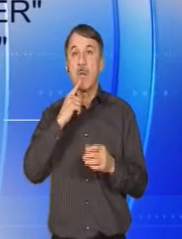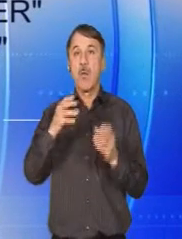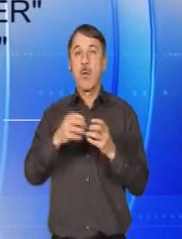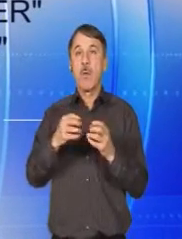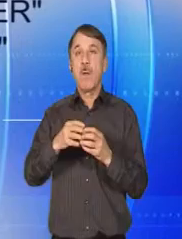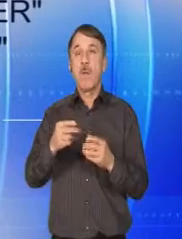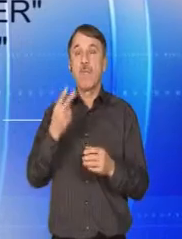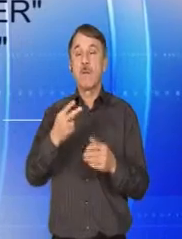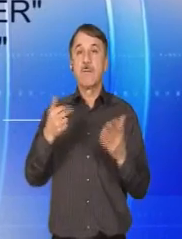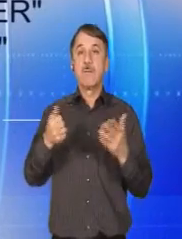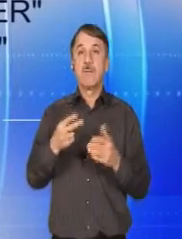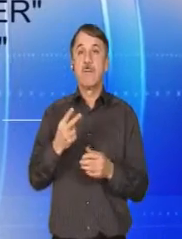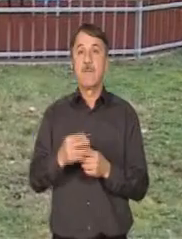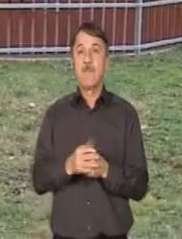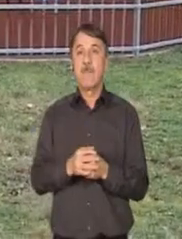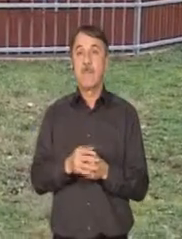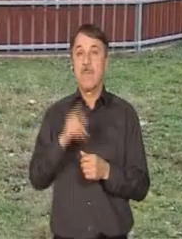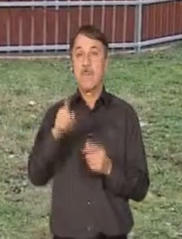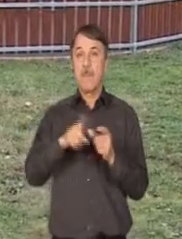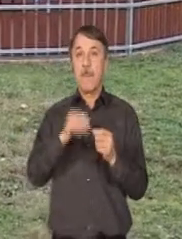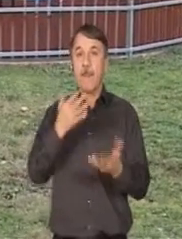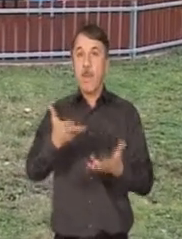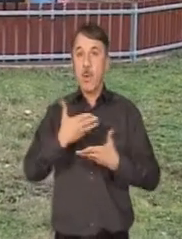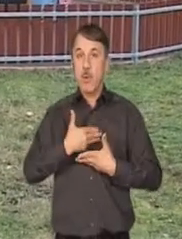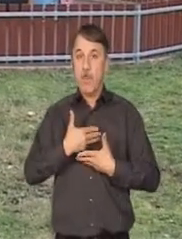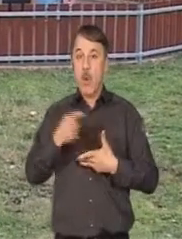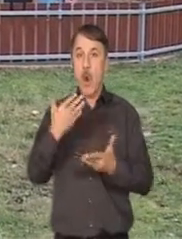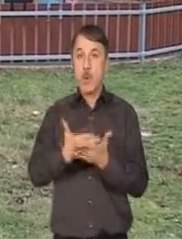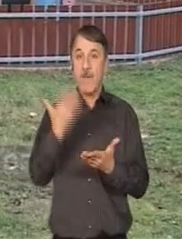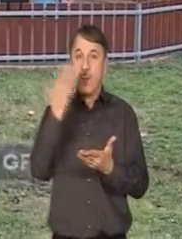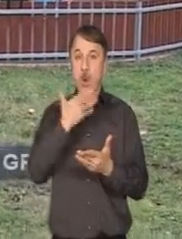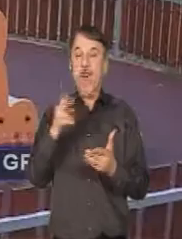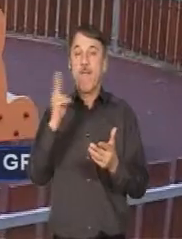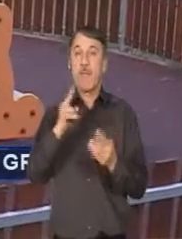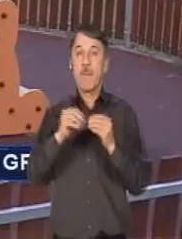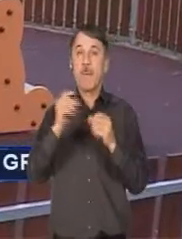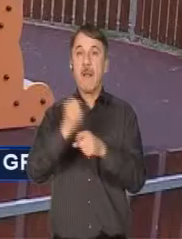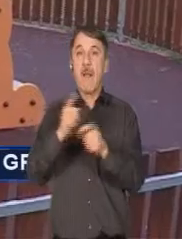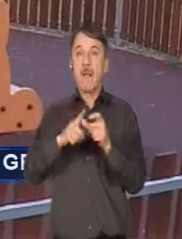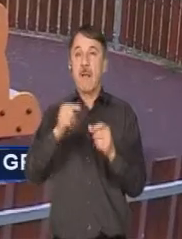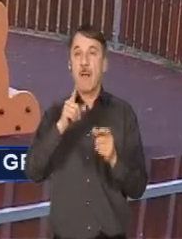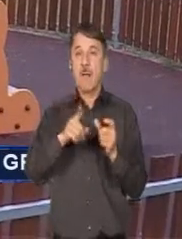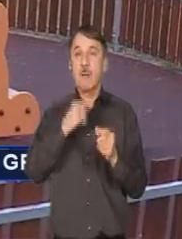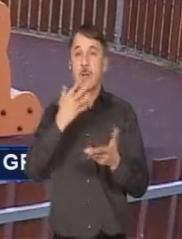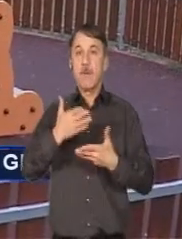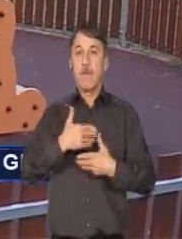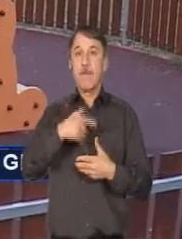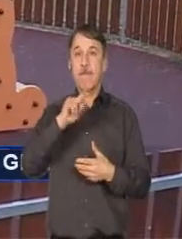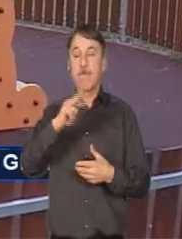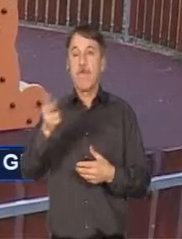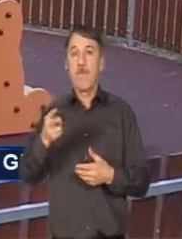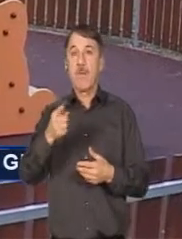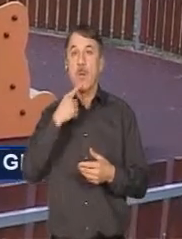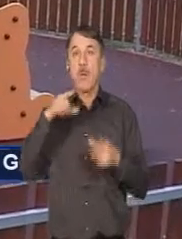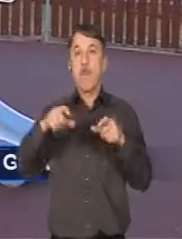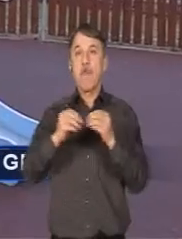u Vršačkoj 23. Nova igrališta dobit će i osnovna škola Vojvođanska brigada, mesna zajednica Liman 1,